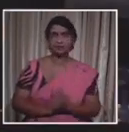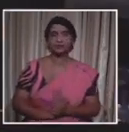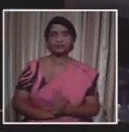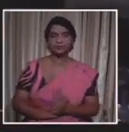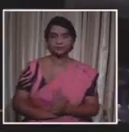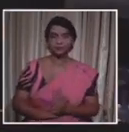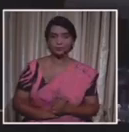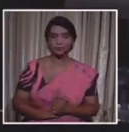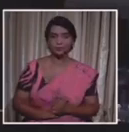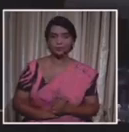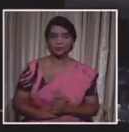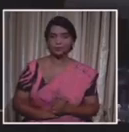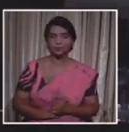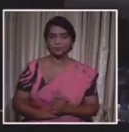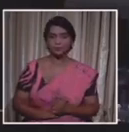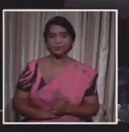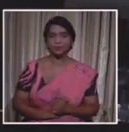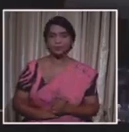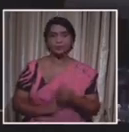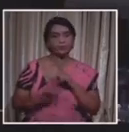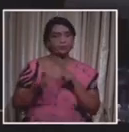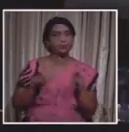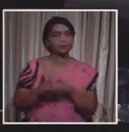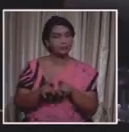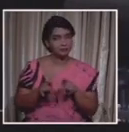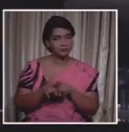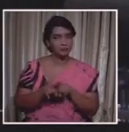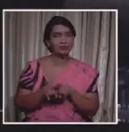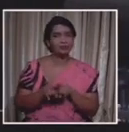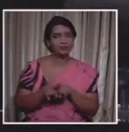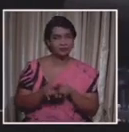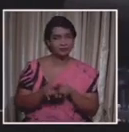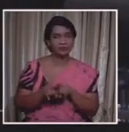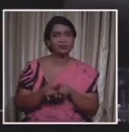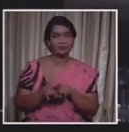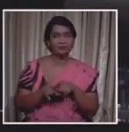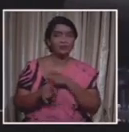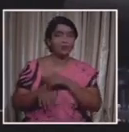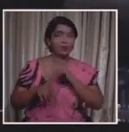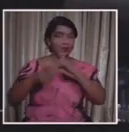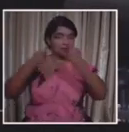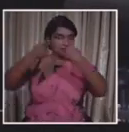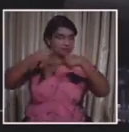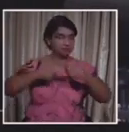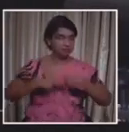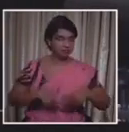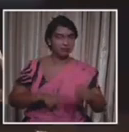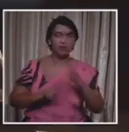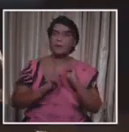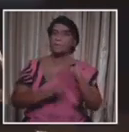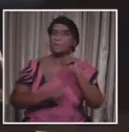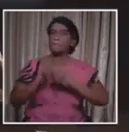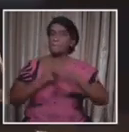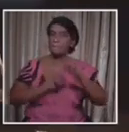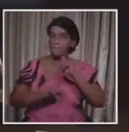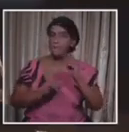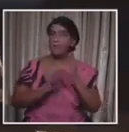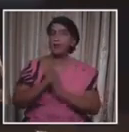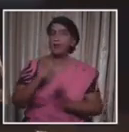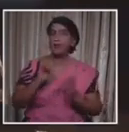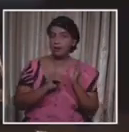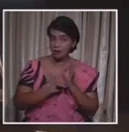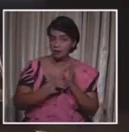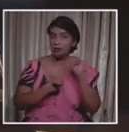කැමැත්තෙමි. ඊට අනුකූලව පහත සඳහන් පාර්ලිමේන්තු